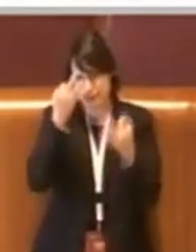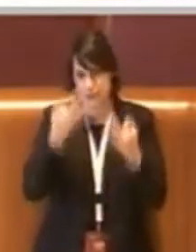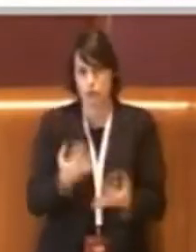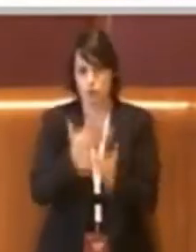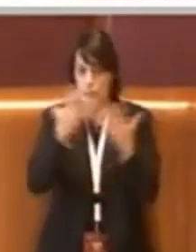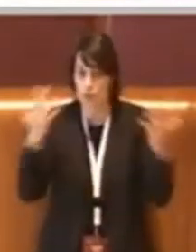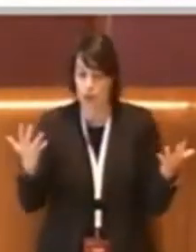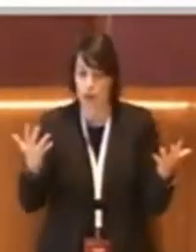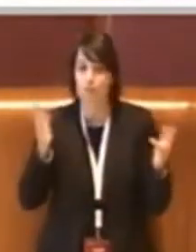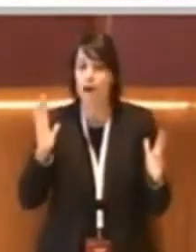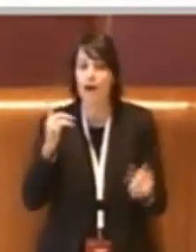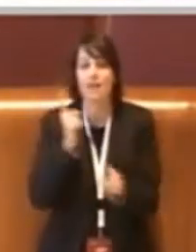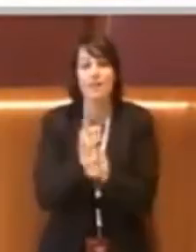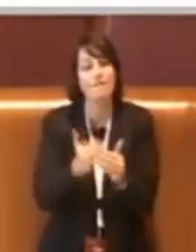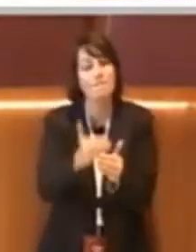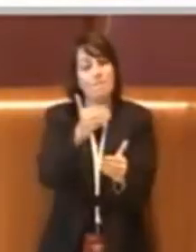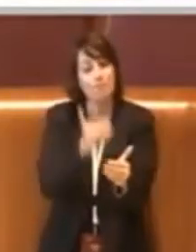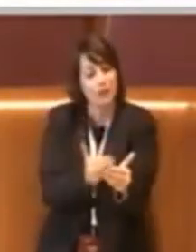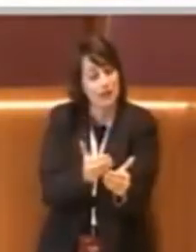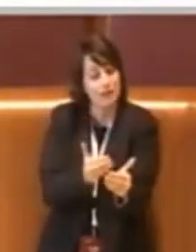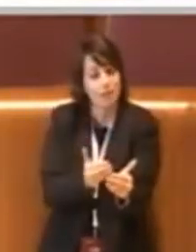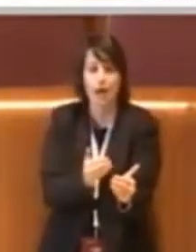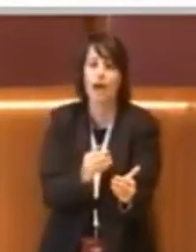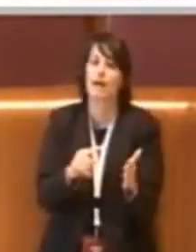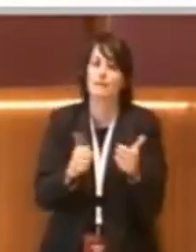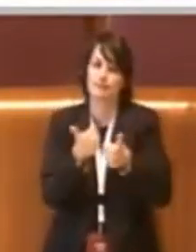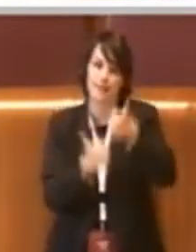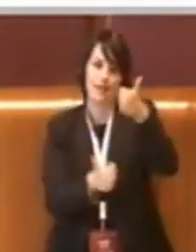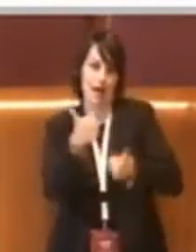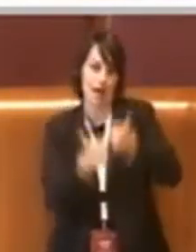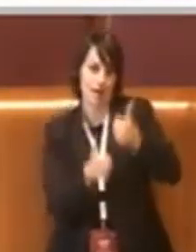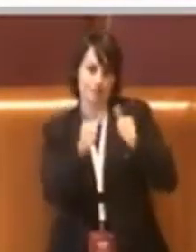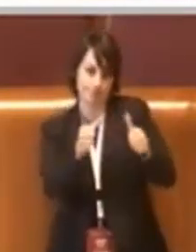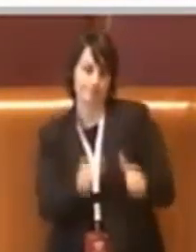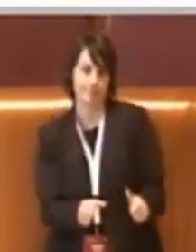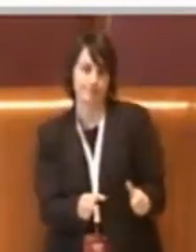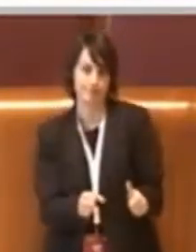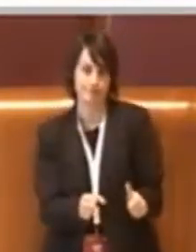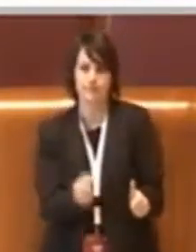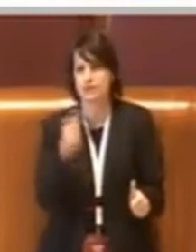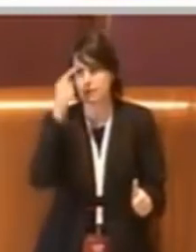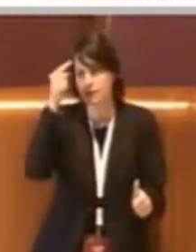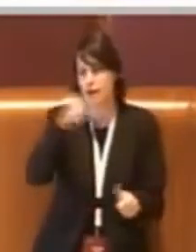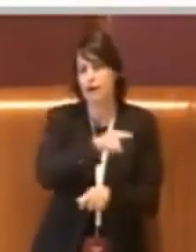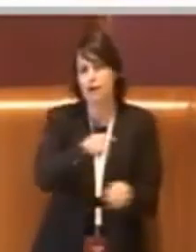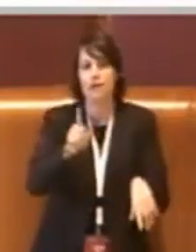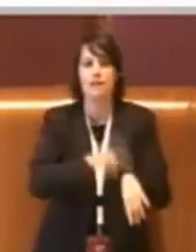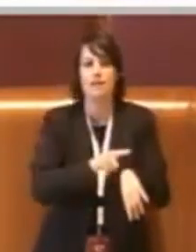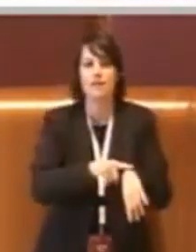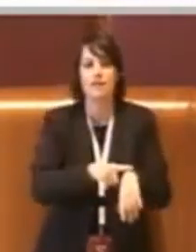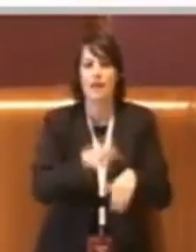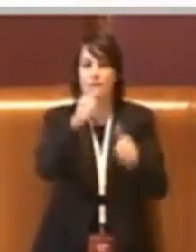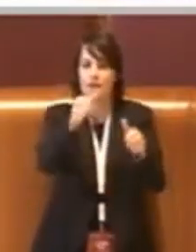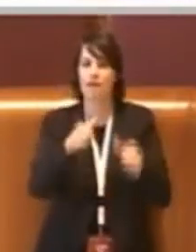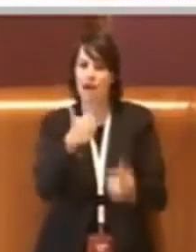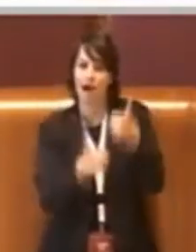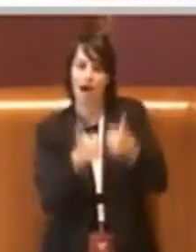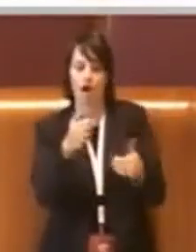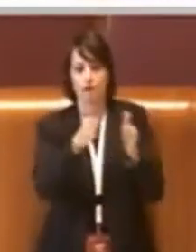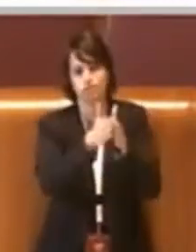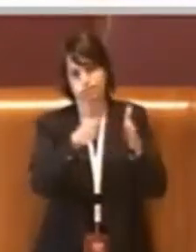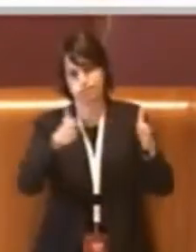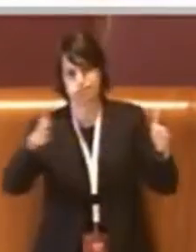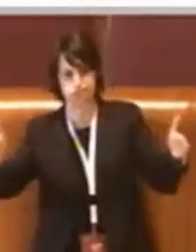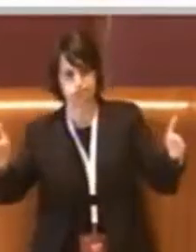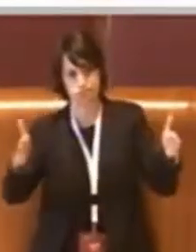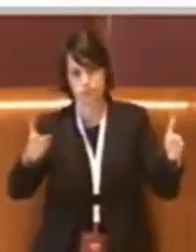la gara. Sappiamo benissimo anche le tempistiche di gara, ne parliamo spesso in Commissione Lavori